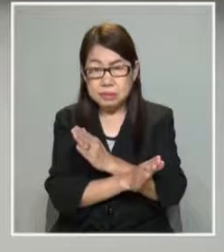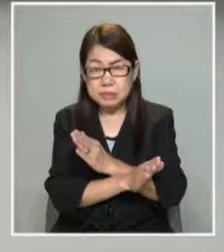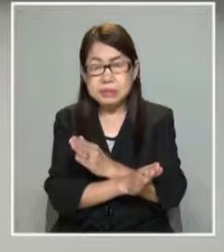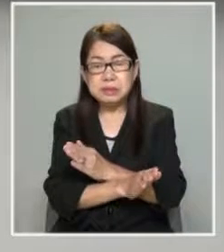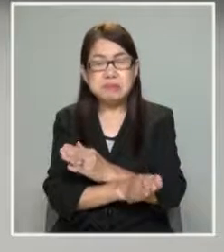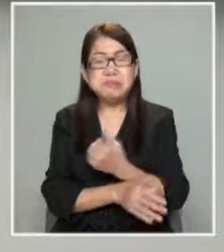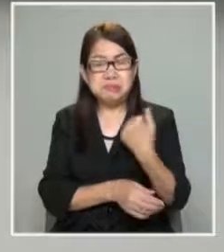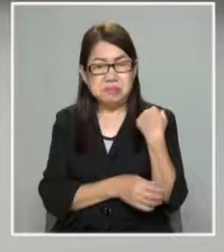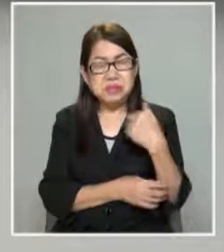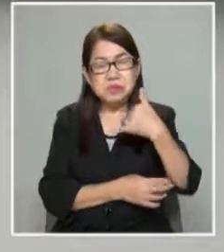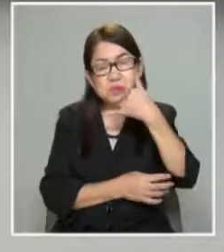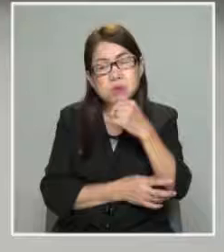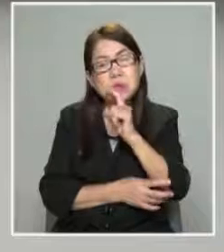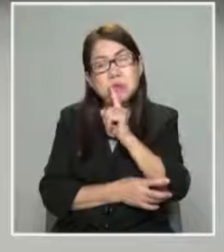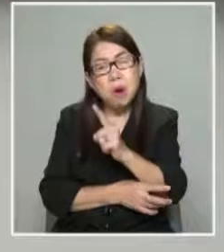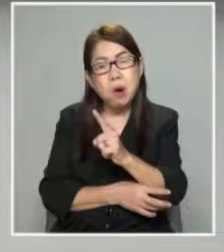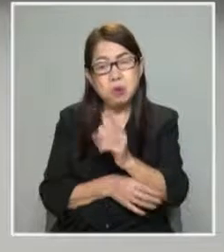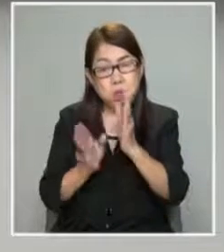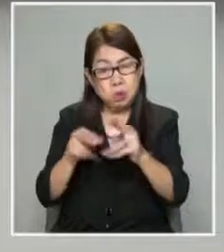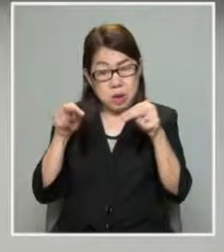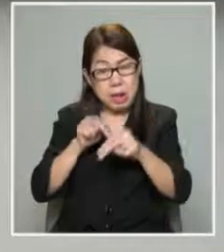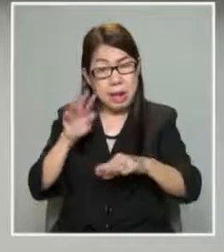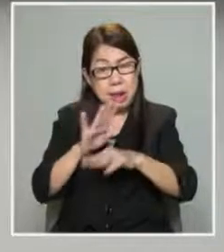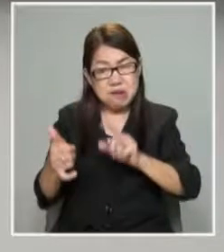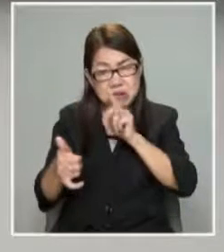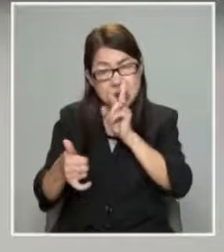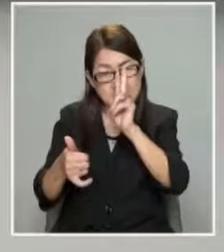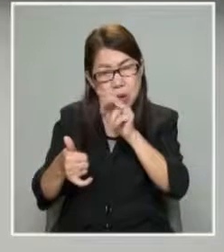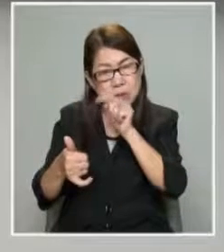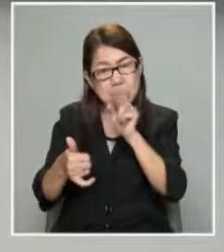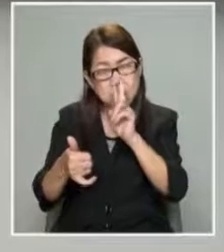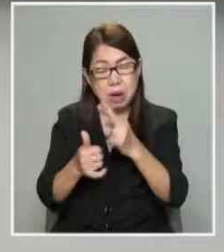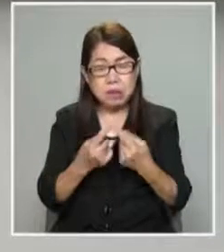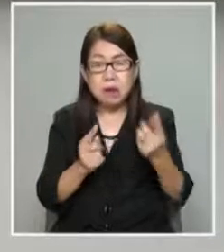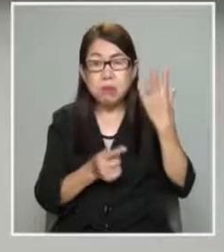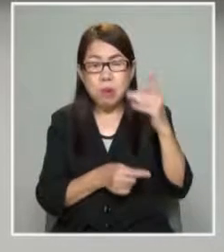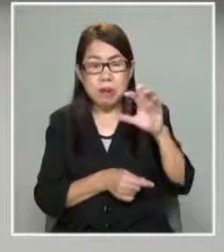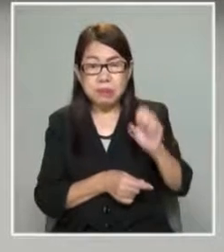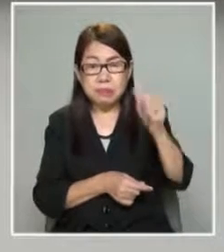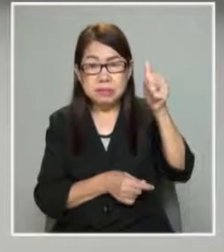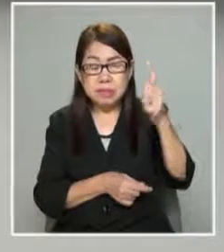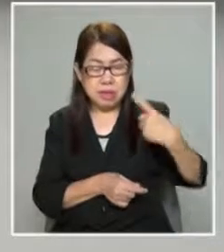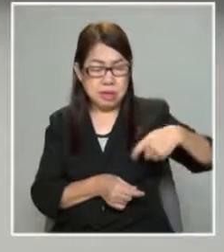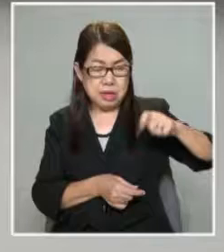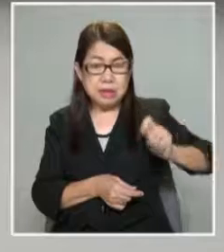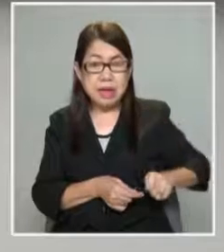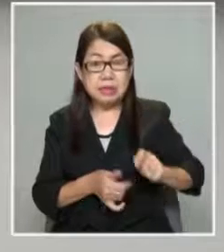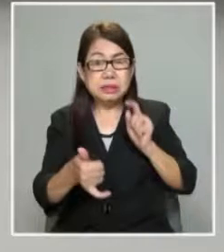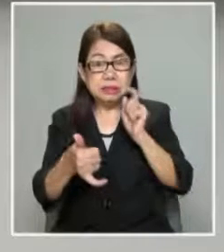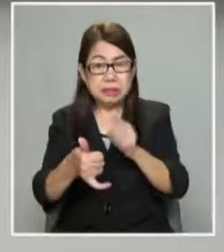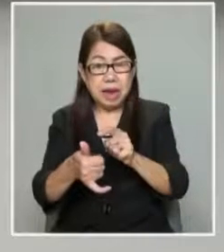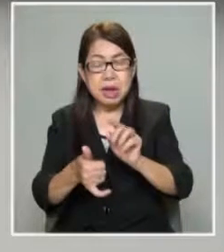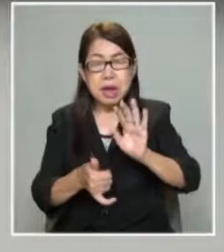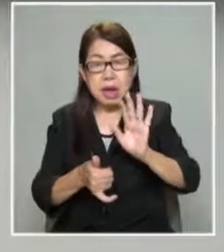ข่มขู่พยานและแม้ว่าเมื่อวานนี้นะคะมีการจับกุมผู้ต้องหาแล้วศาลเนี่ยก็มีการสั่งนะคะว่าไม่